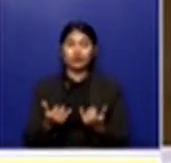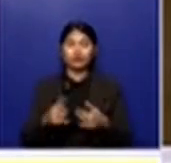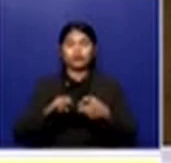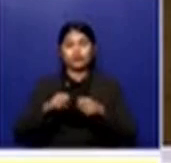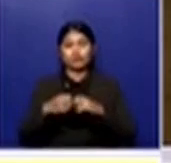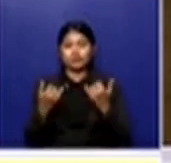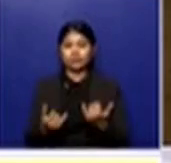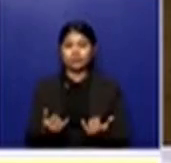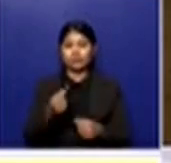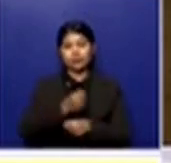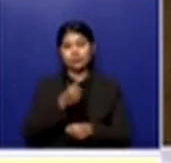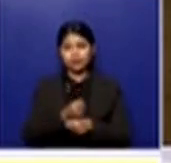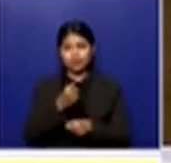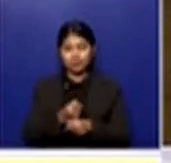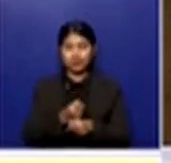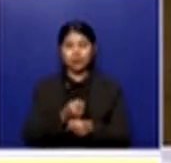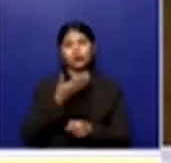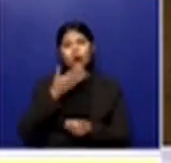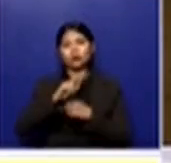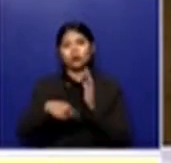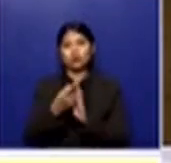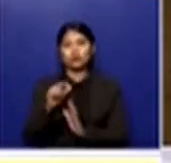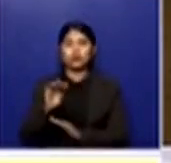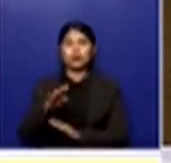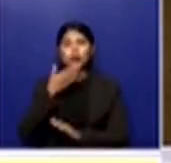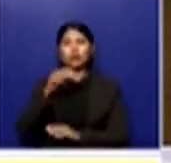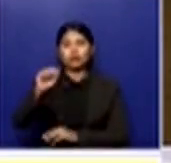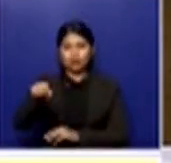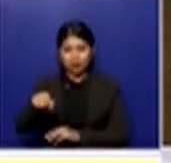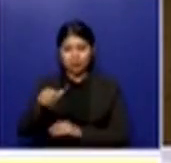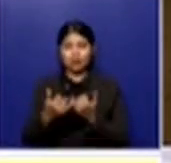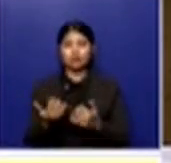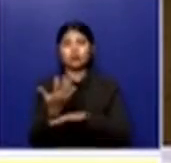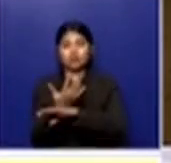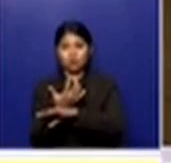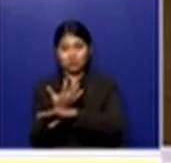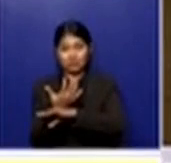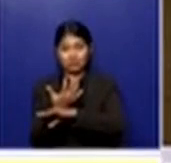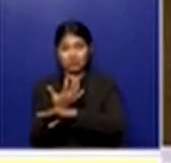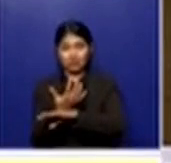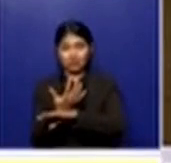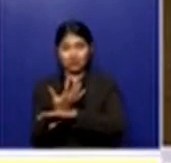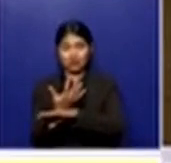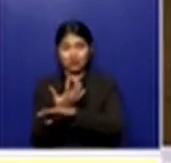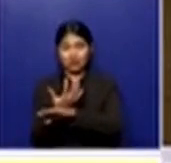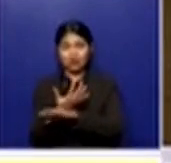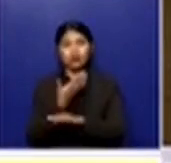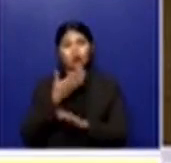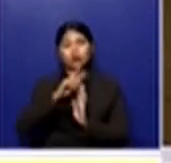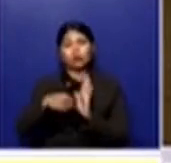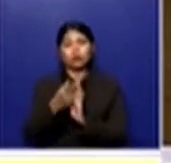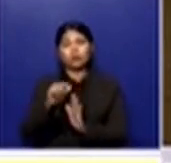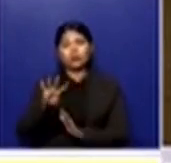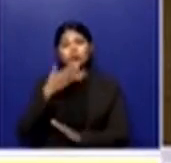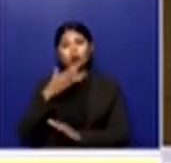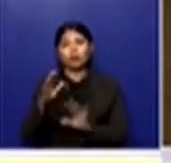จะทำงานครอบคลุมตลอด24ชั่วโมงใช่ค่ะถึงแม้หน้าจอทีวีเราจะไม่ได้ครอบคลุม24ชั่วโมงก็จริ